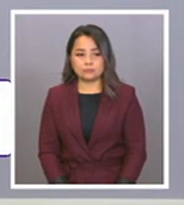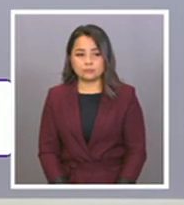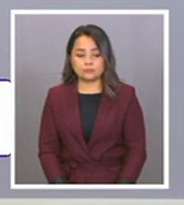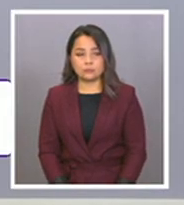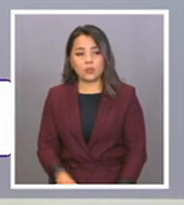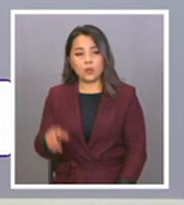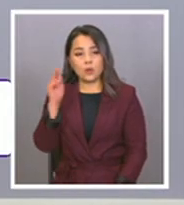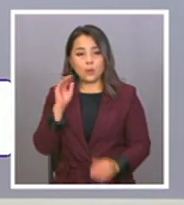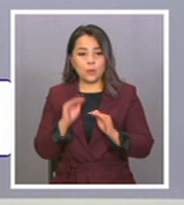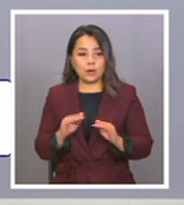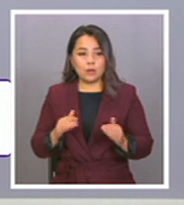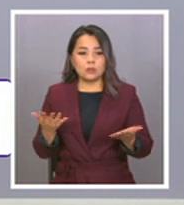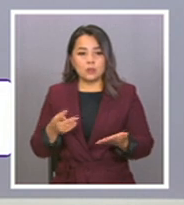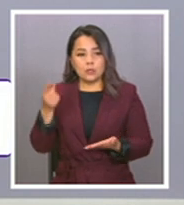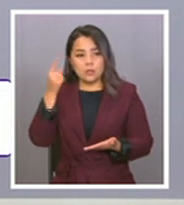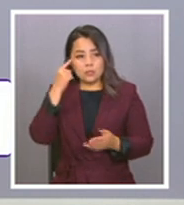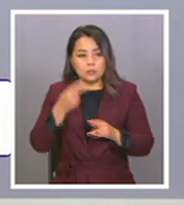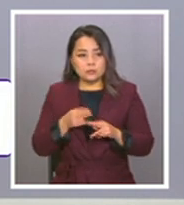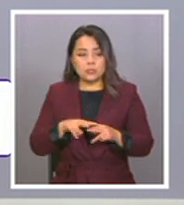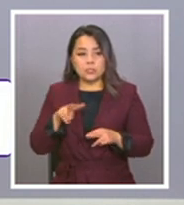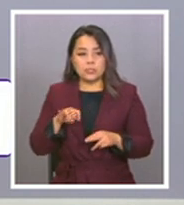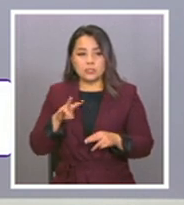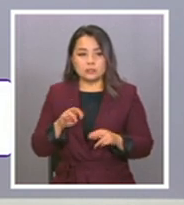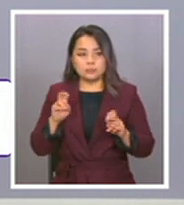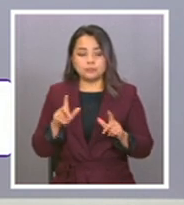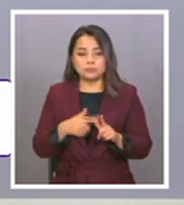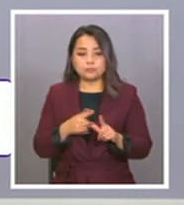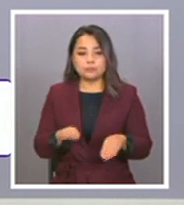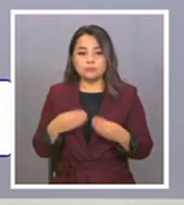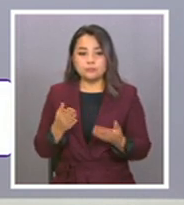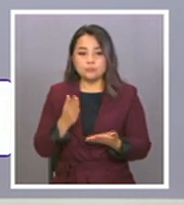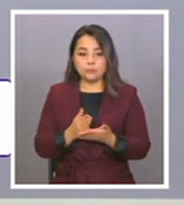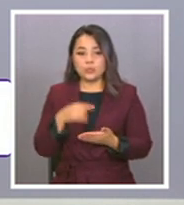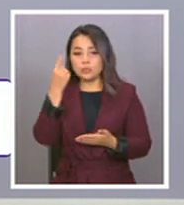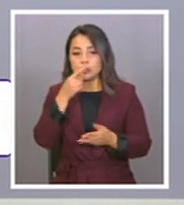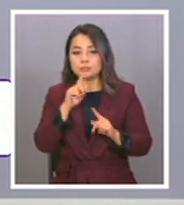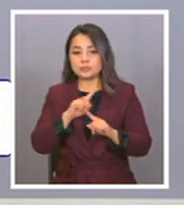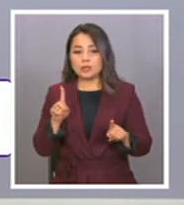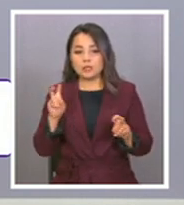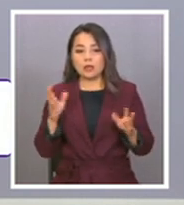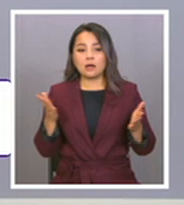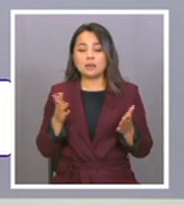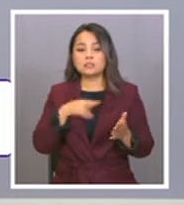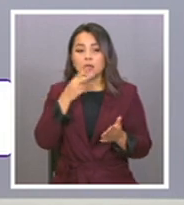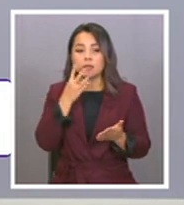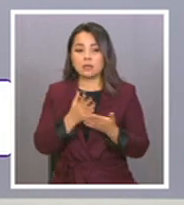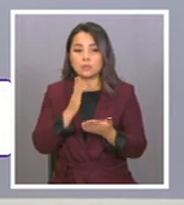Оқушылар, қалай ойлайсыздар? Линей түрге атау берген кезде түрдің қандай ерекшеліктеріне назар аударған?